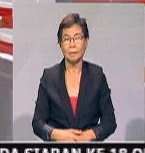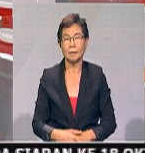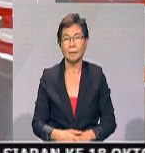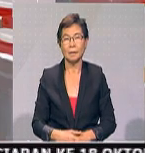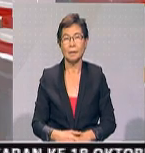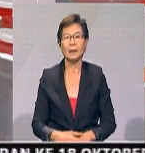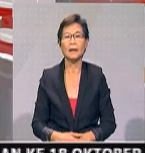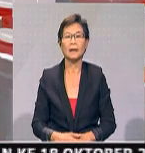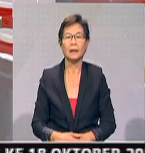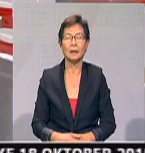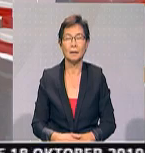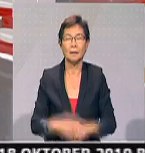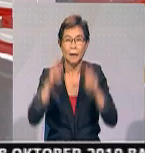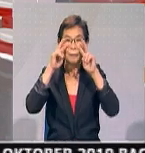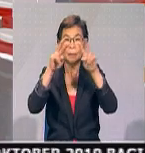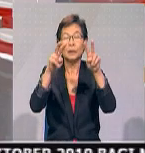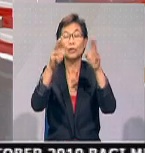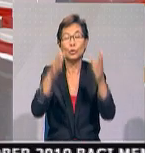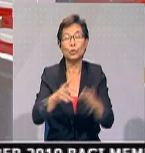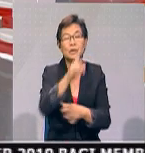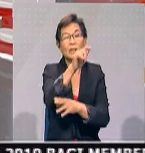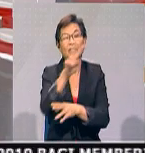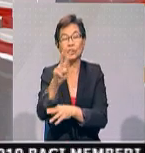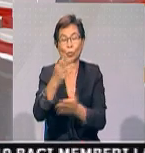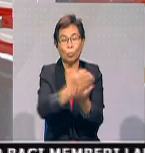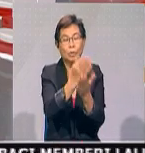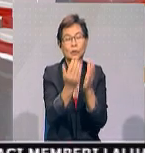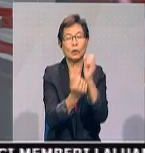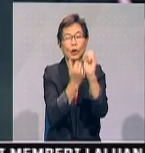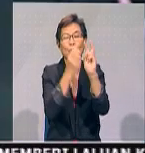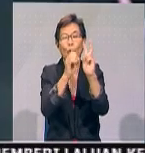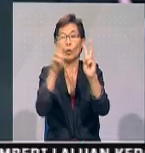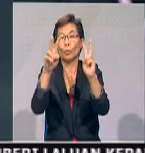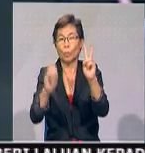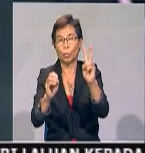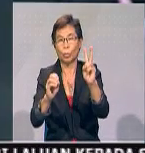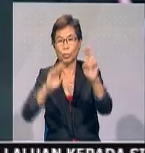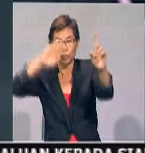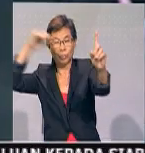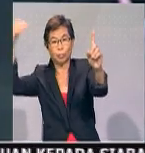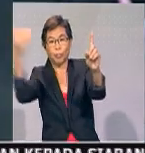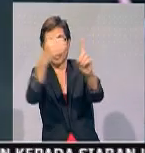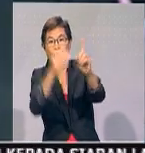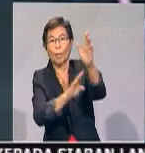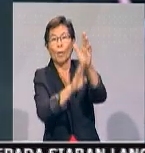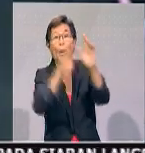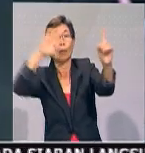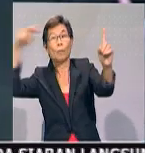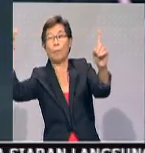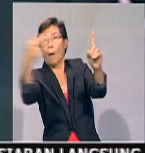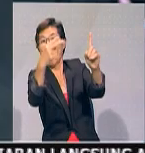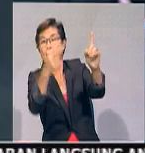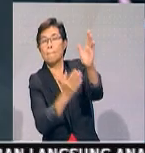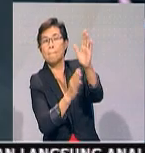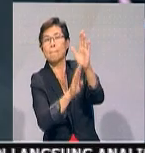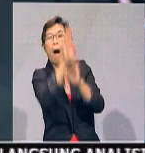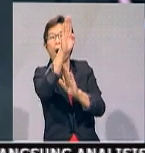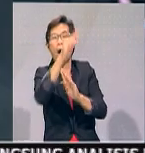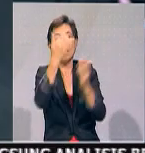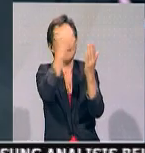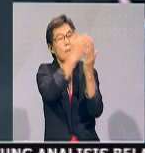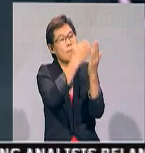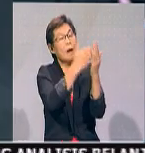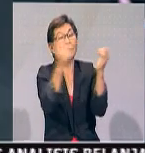Mac dan juga penonton TV1, belanjawan 2020 berpaksikan pertumbuhan dengan